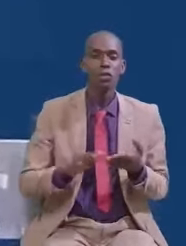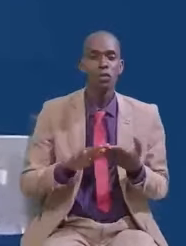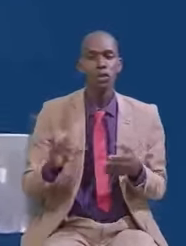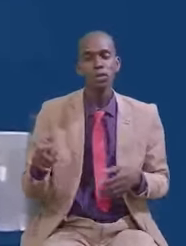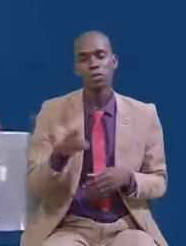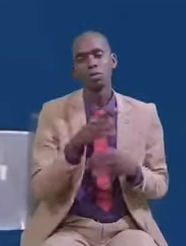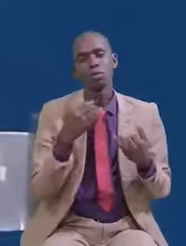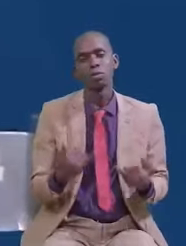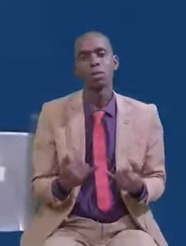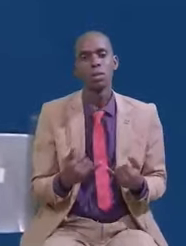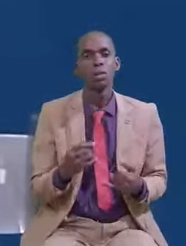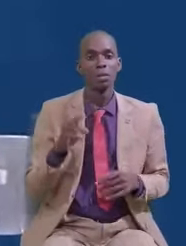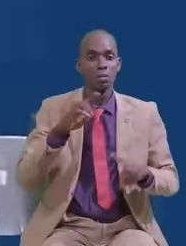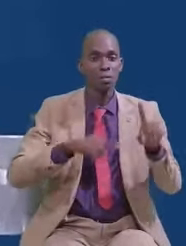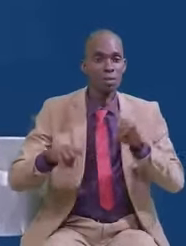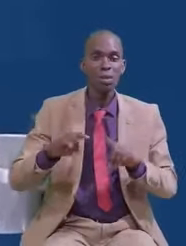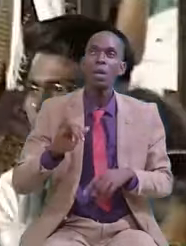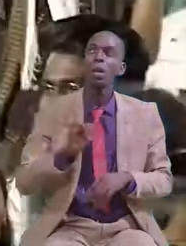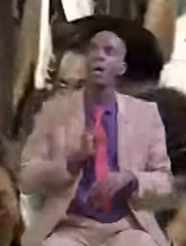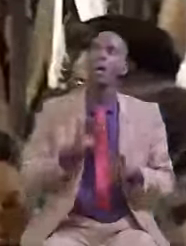j'accepte. Je crois.